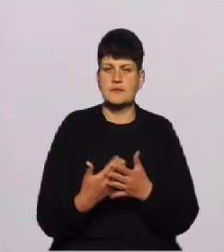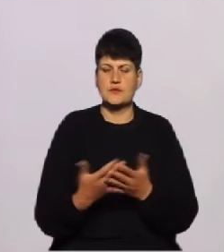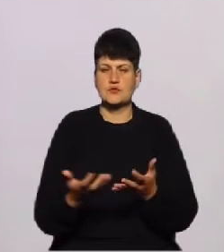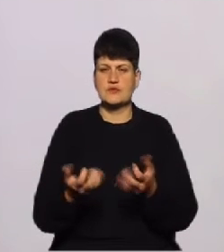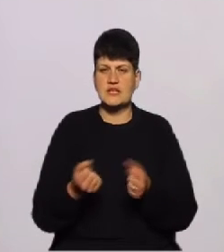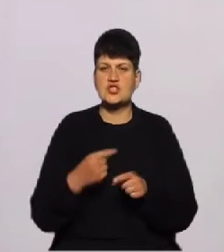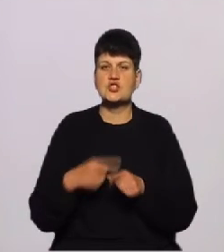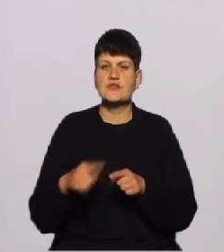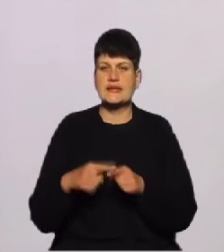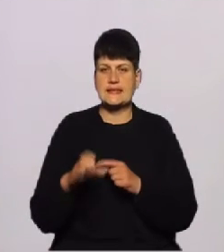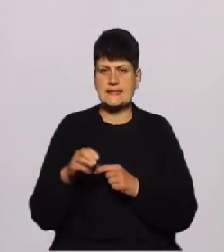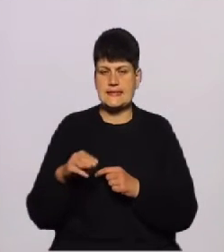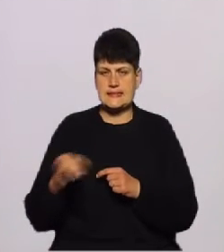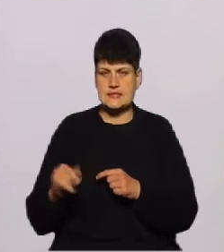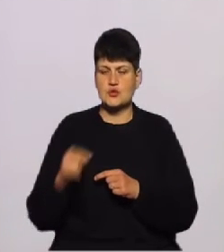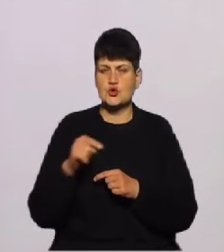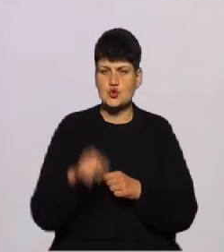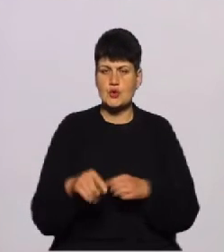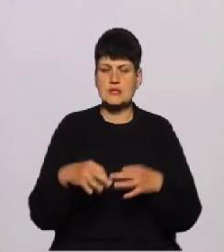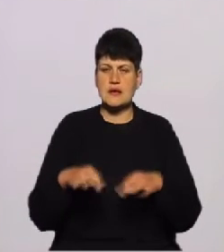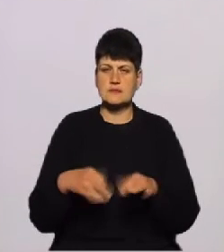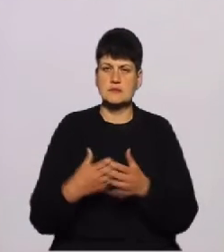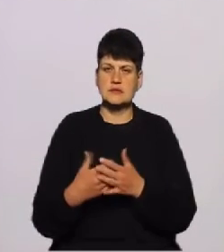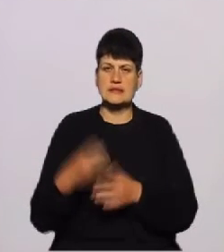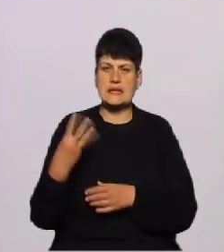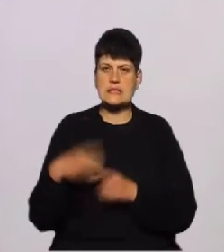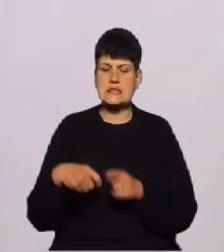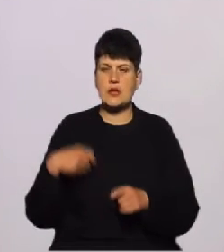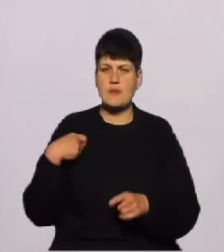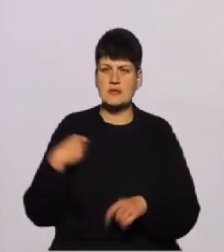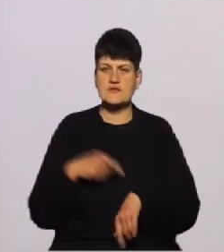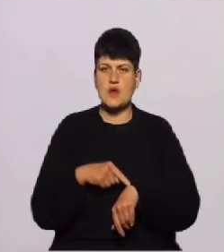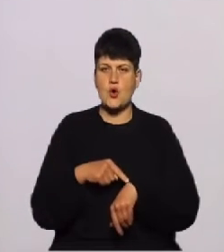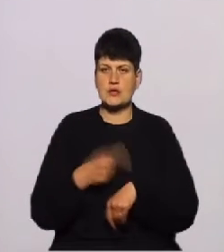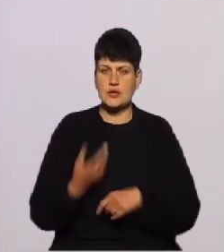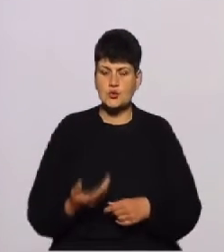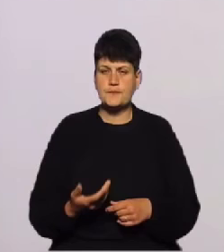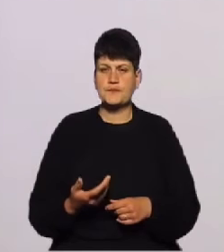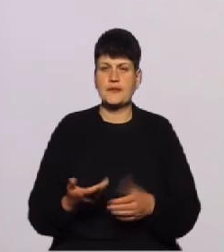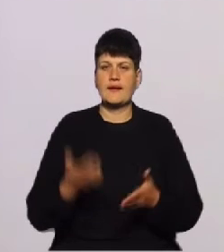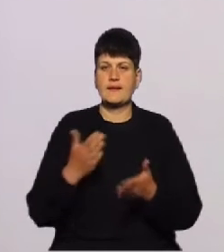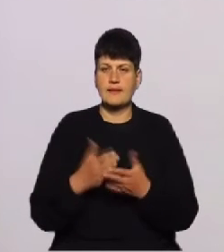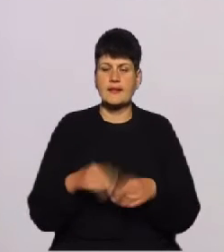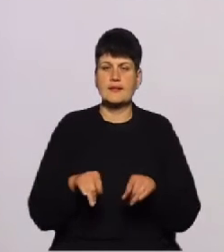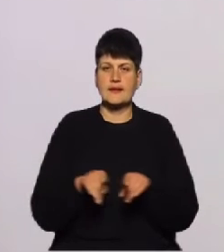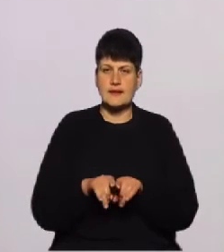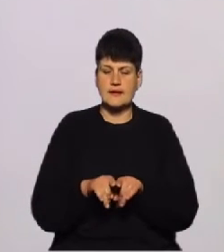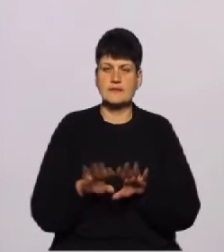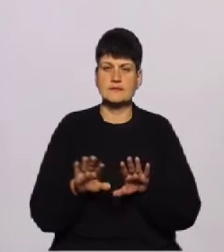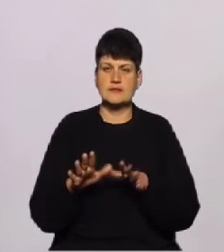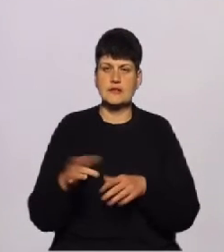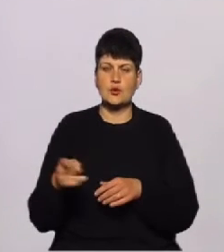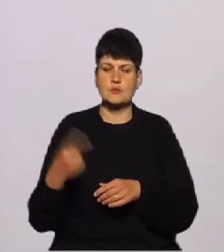швидкість, тобто швидкість такого транспорту орієнтовно 30 км за годину, і є такі прецеденти в Тернополі,